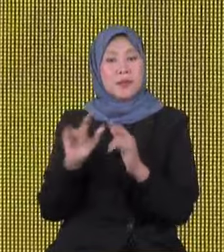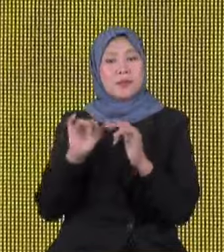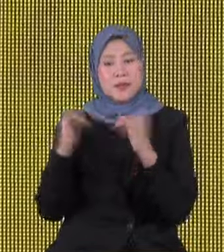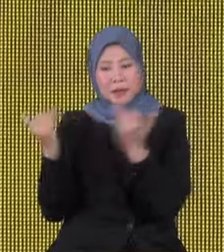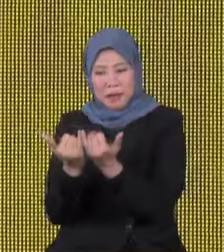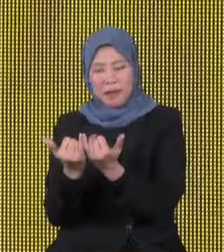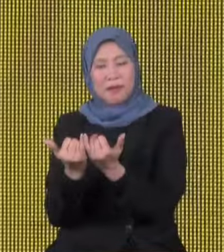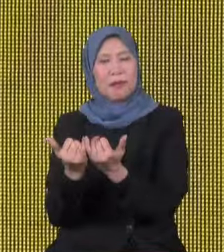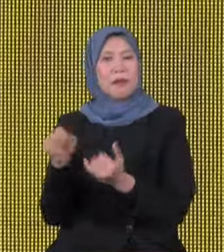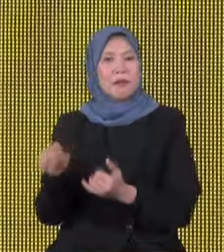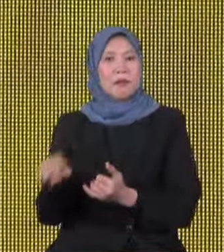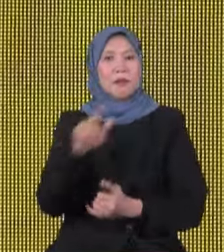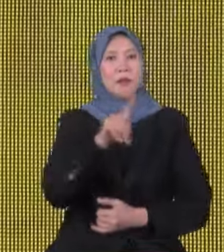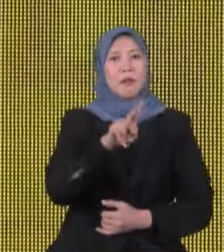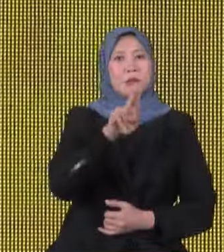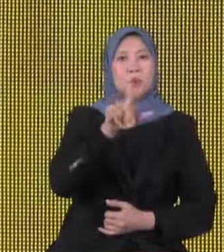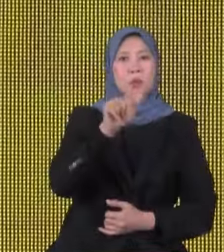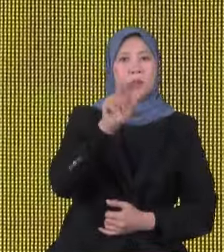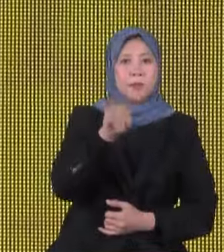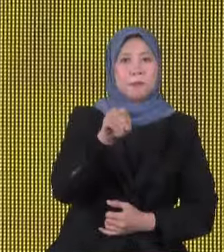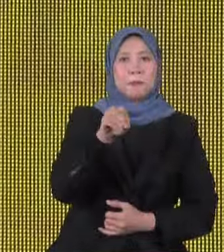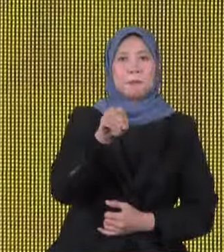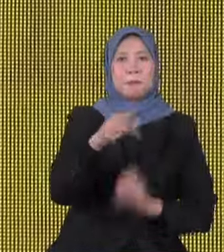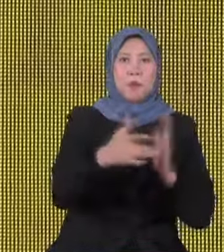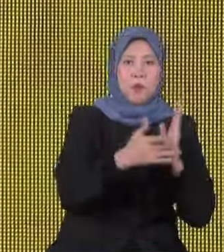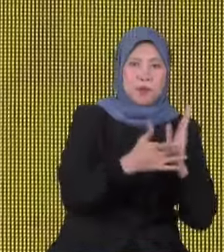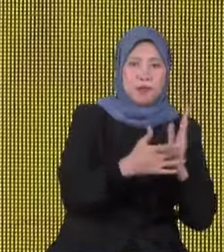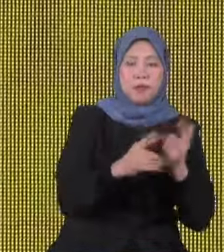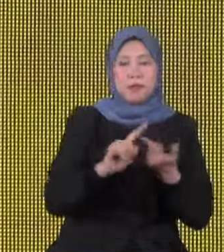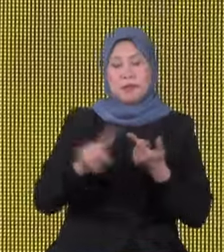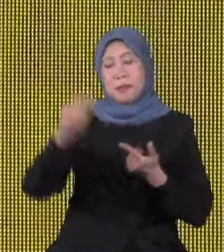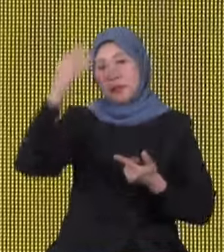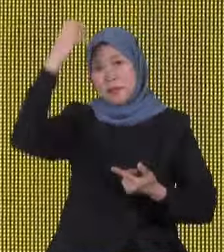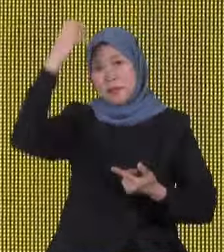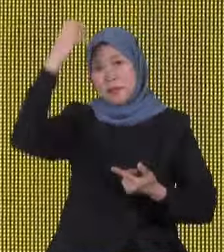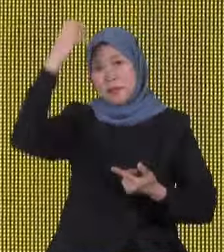Selain daripada Kulim Hightech, selain daripada Selangor, tumpuan sekarang juga